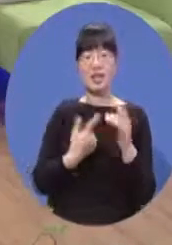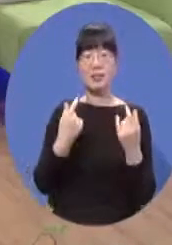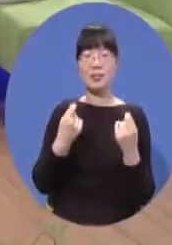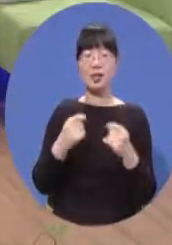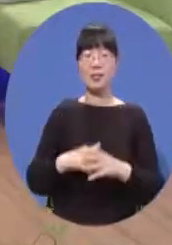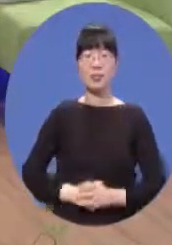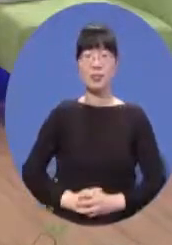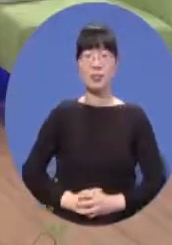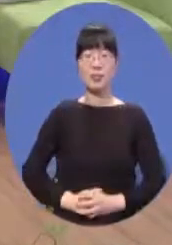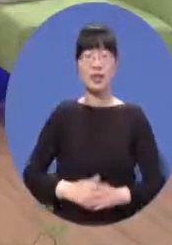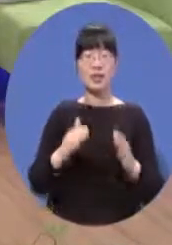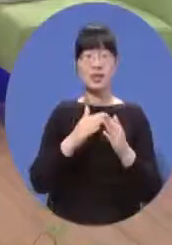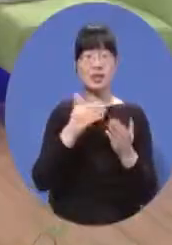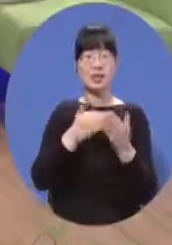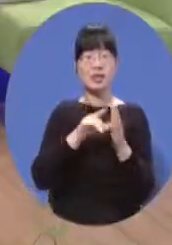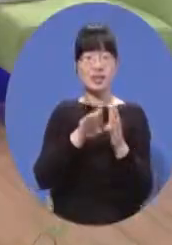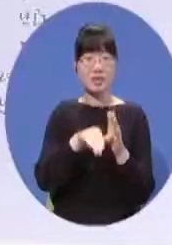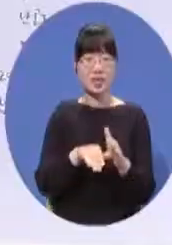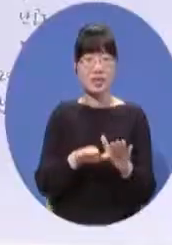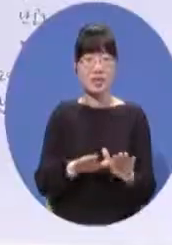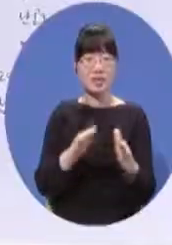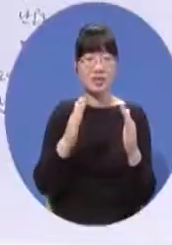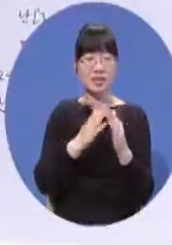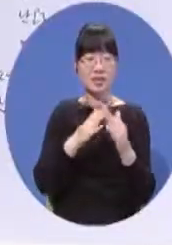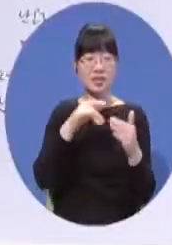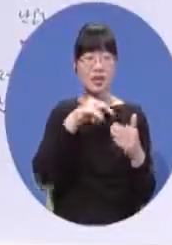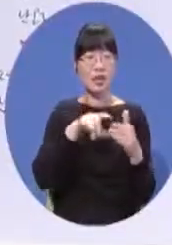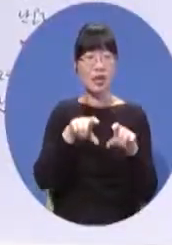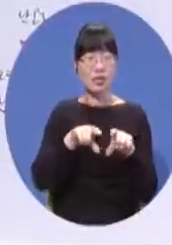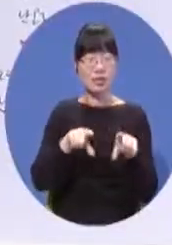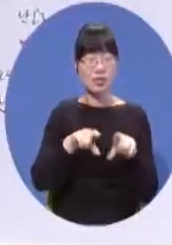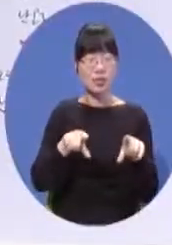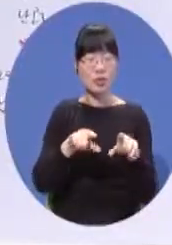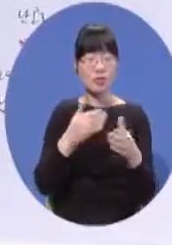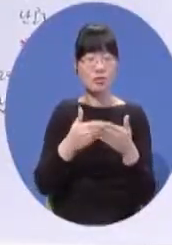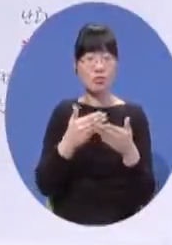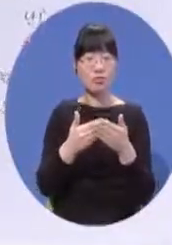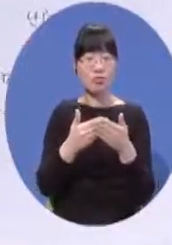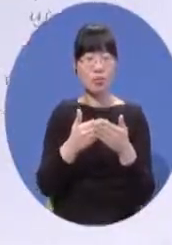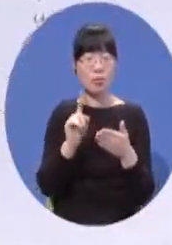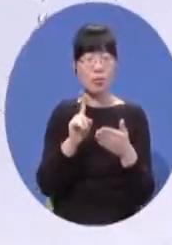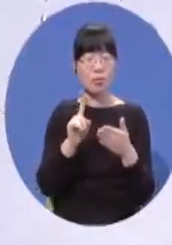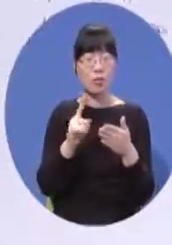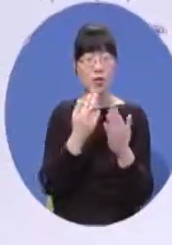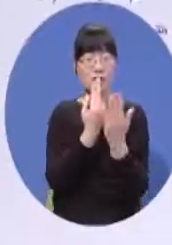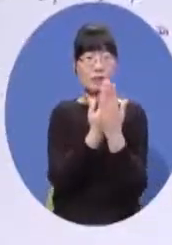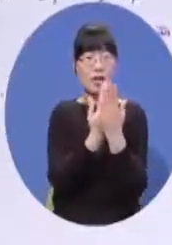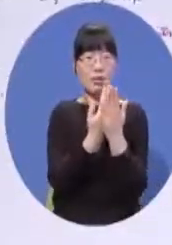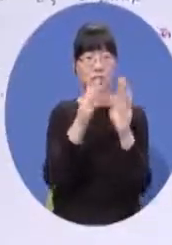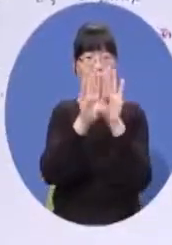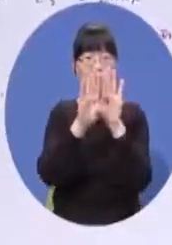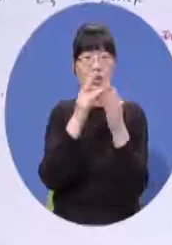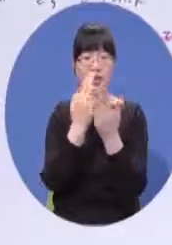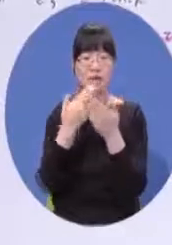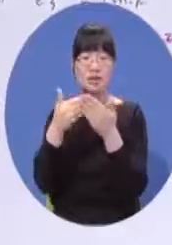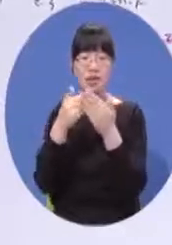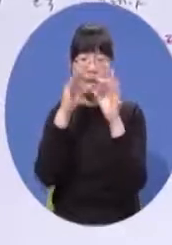거예요. 근데 이제 집을 그렸을 때 이 집에서는 보통 아이들이 그리면 나무, 이 창문을 그리냐, 문을 그리느냐